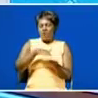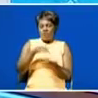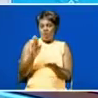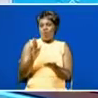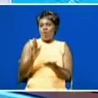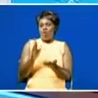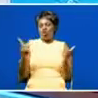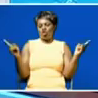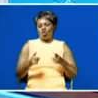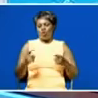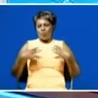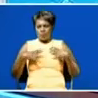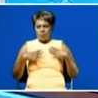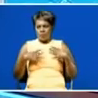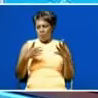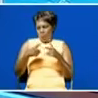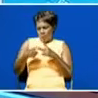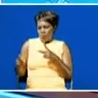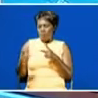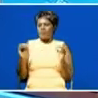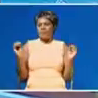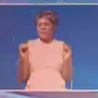tuliyokuandalia. Napumzika kidogo, usiondoke.